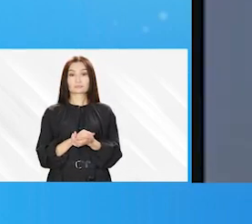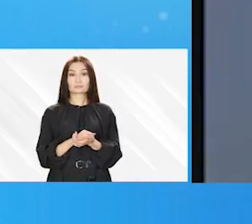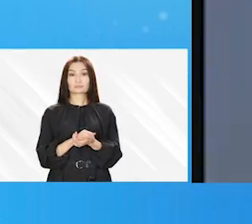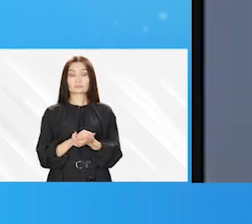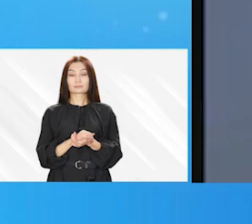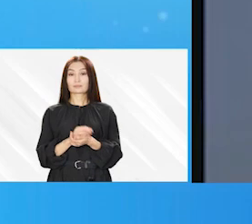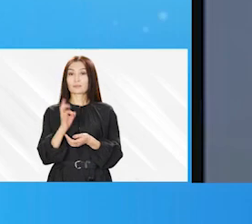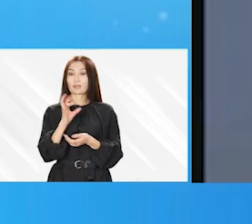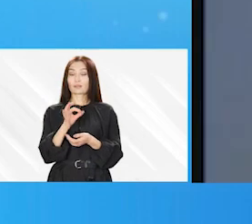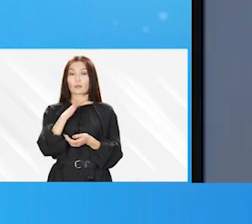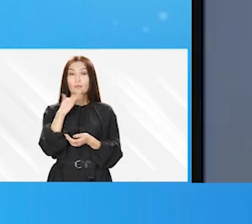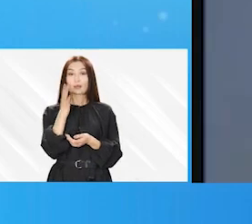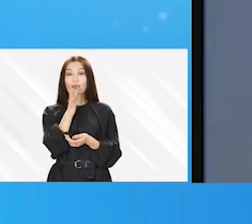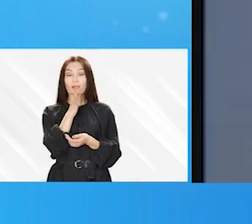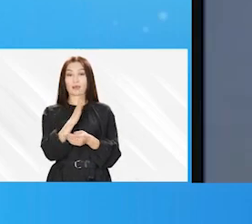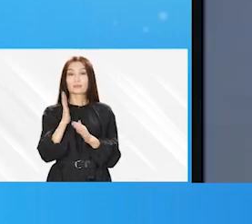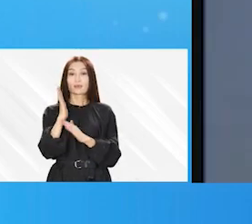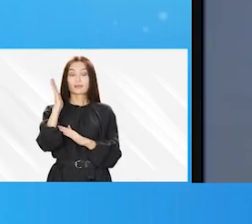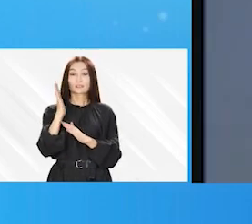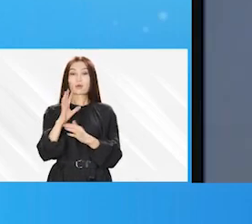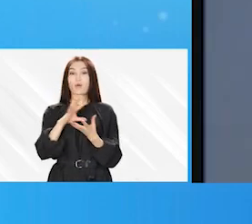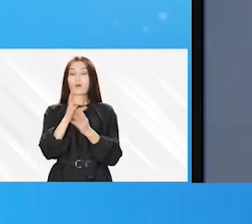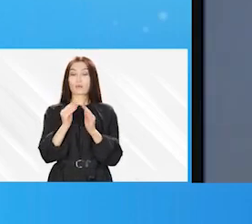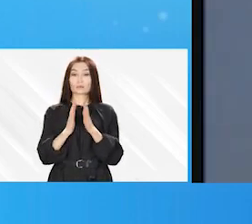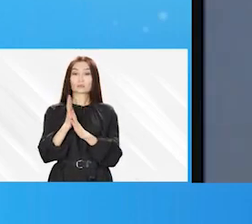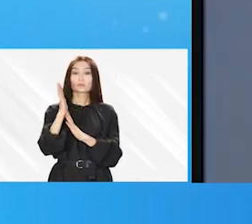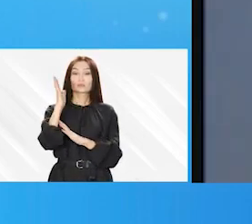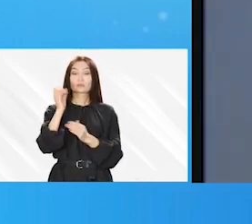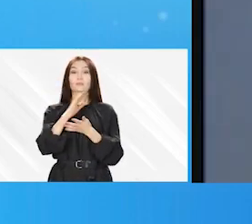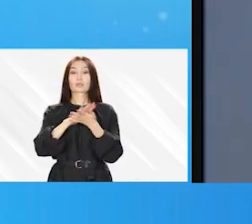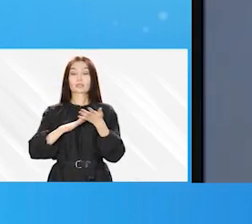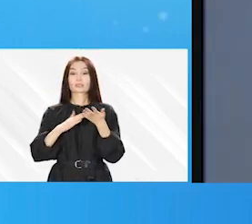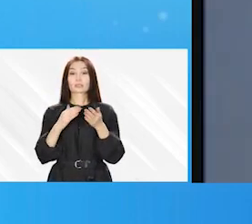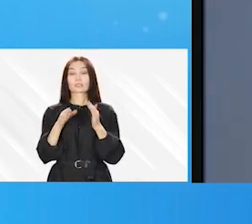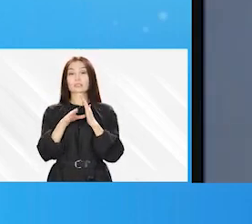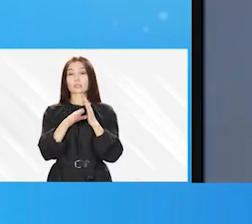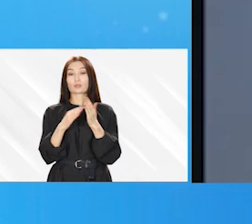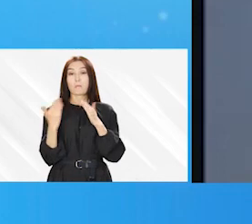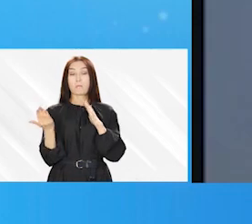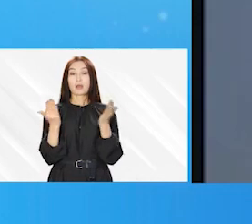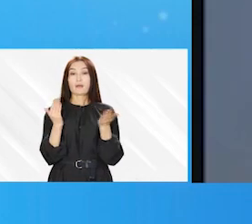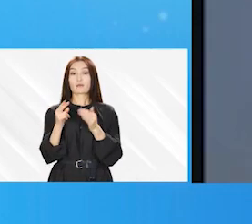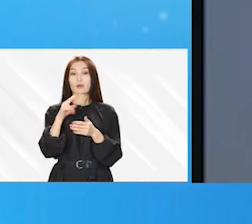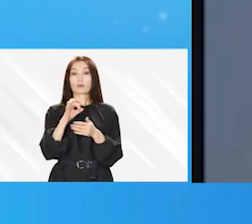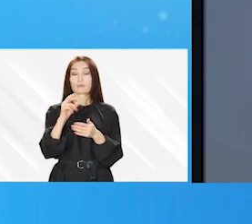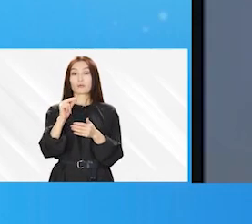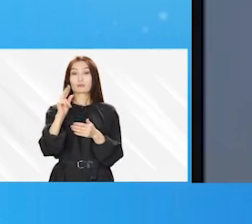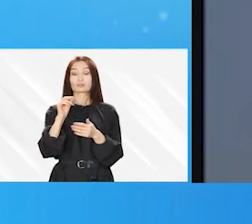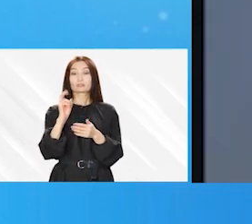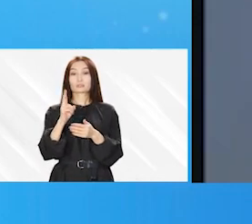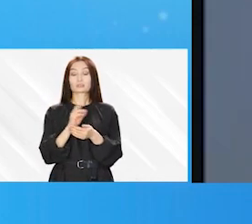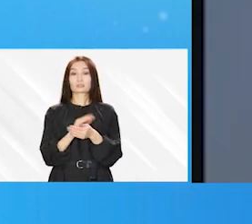но у многолетних растений общий рост продолжается за счет боковых почек растения начинает